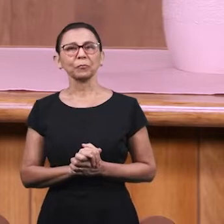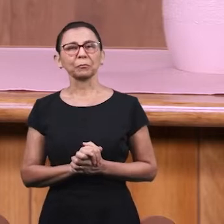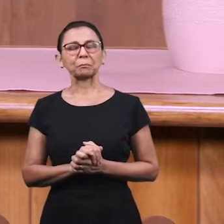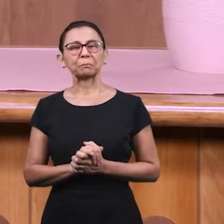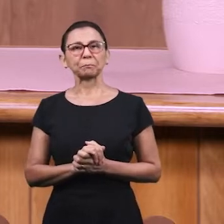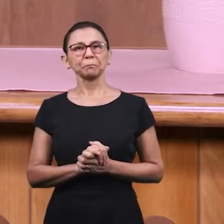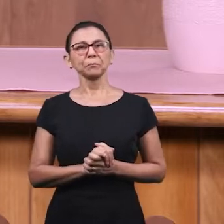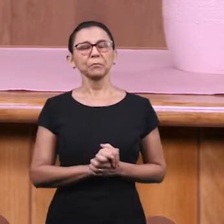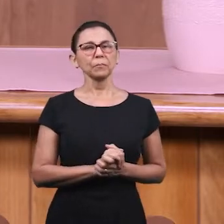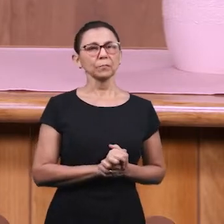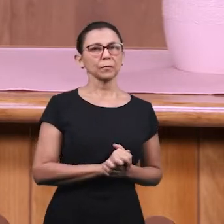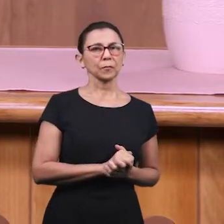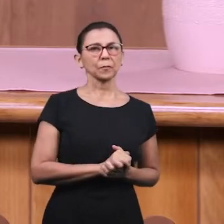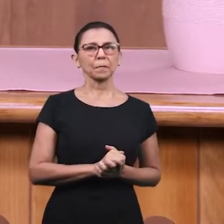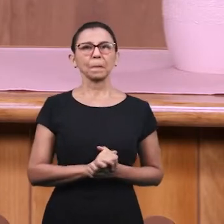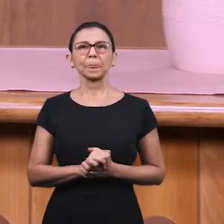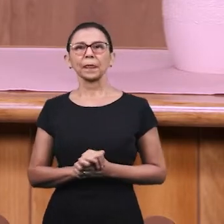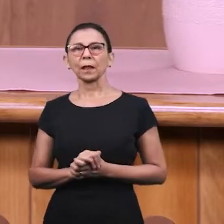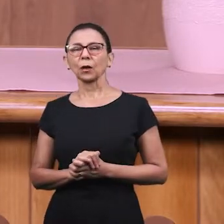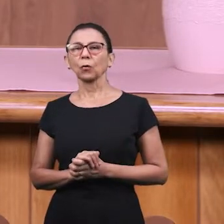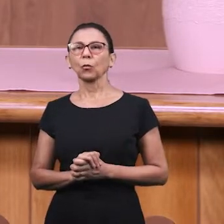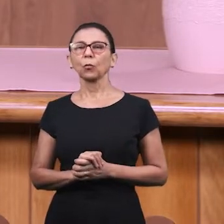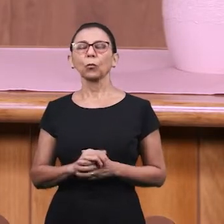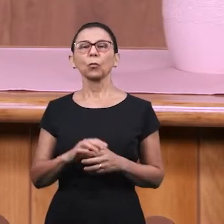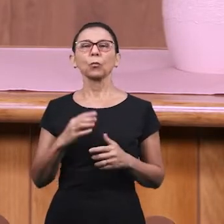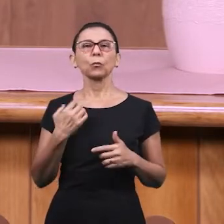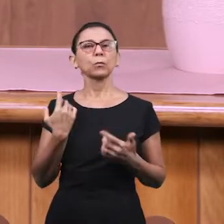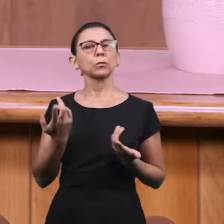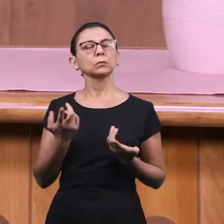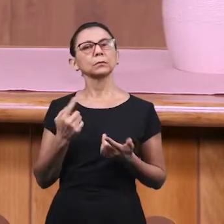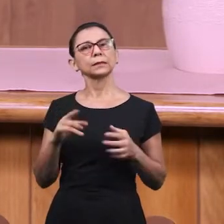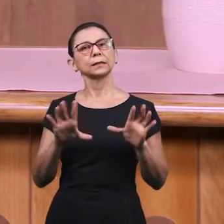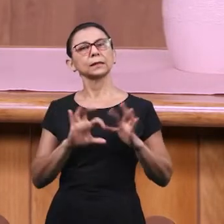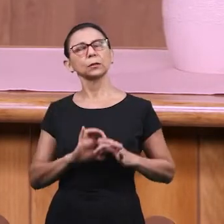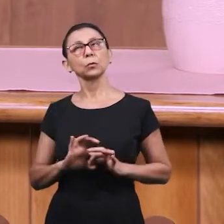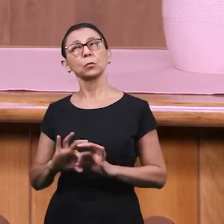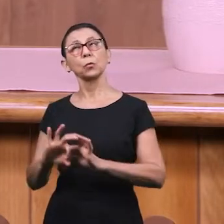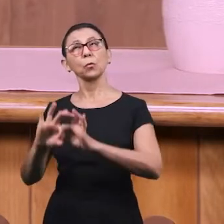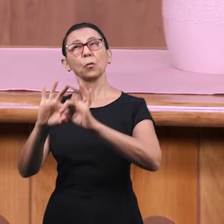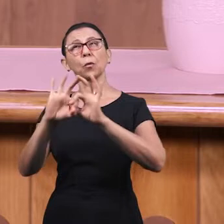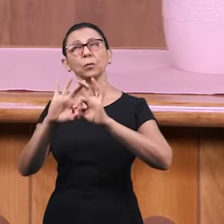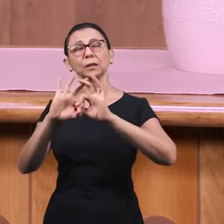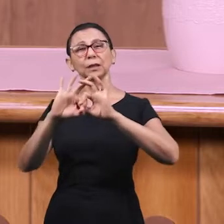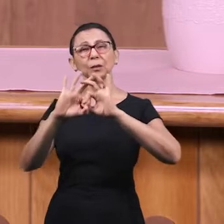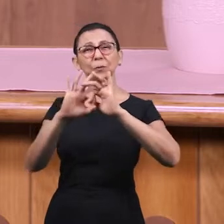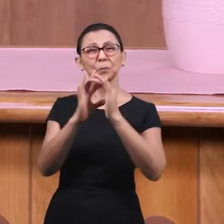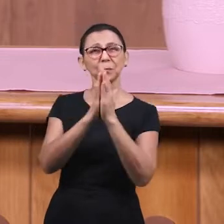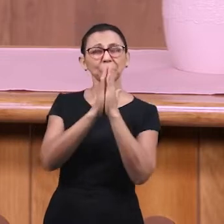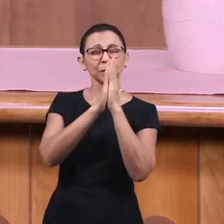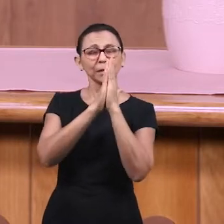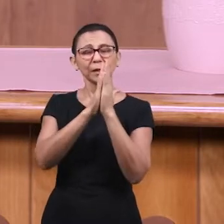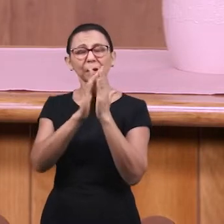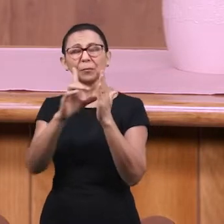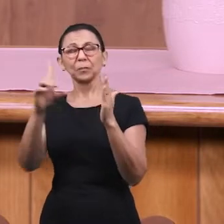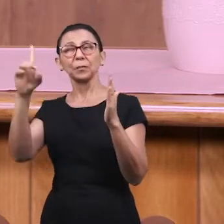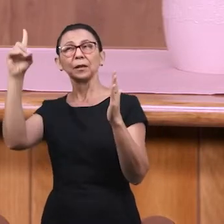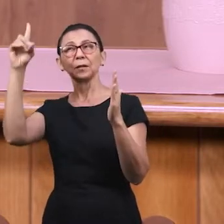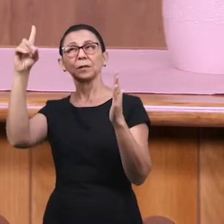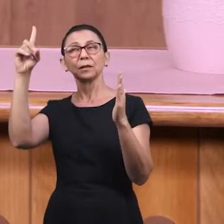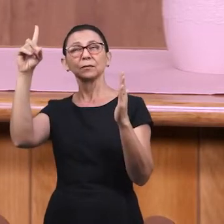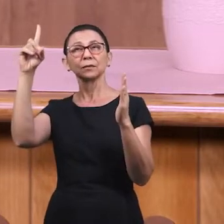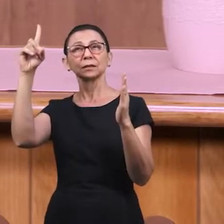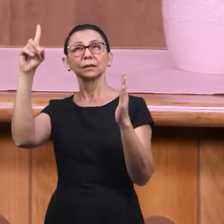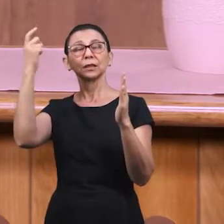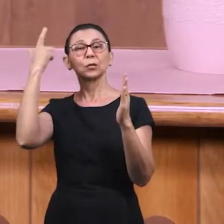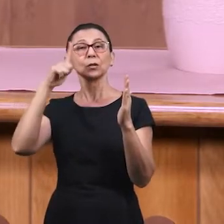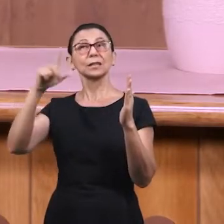окунаешься во вдохновение и позволяешь Духу Святому привести тебя к откровению, то, что